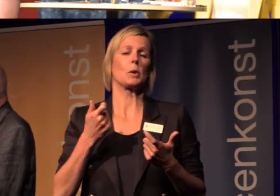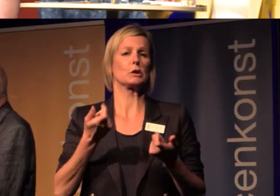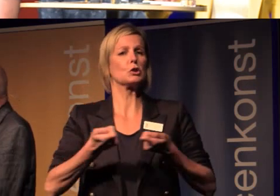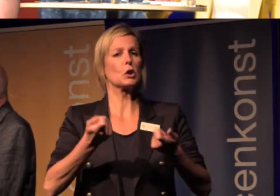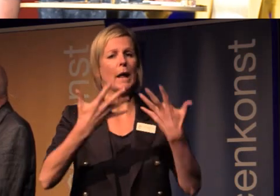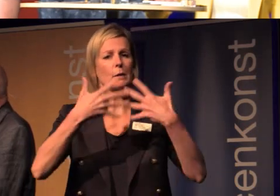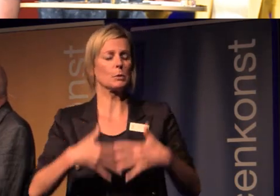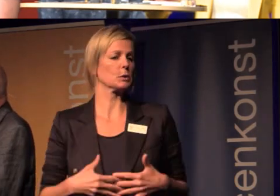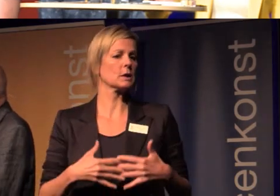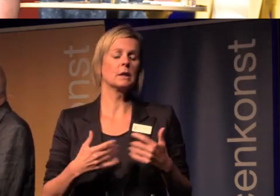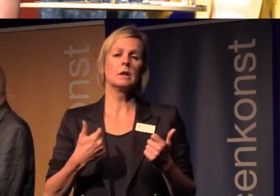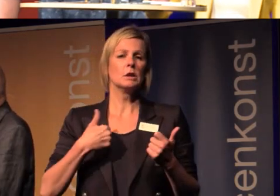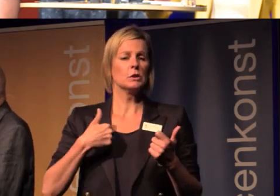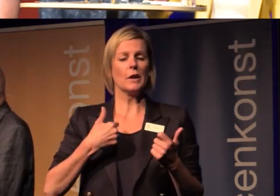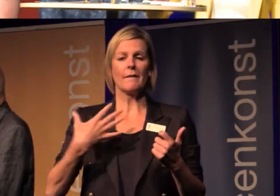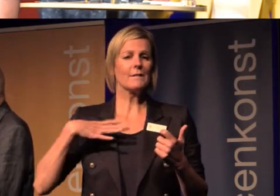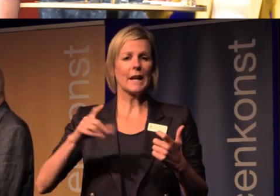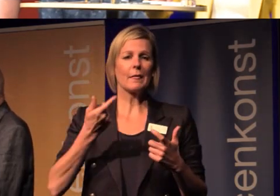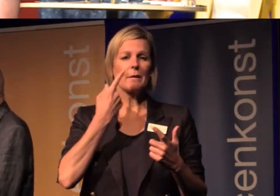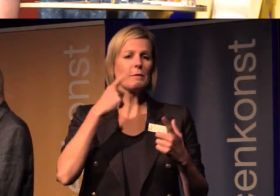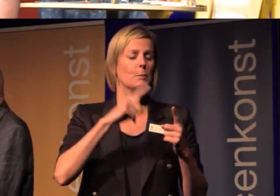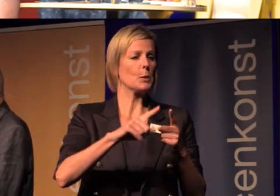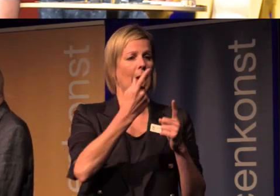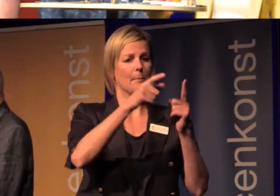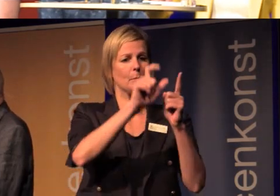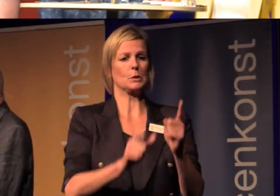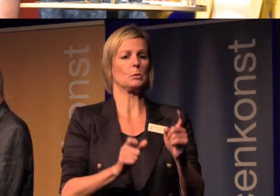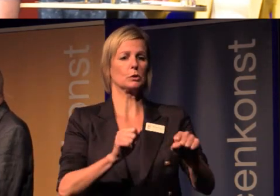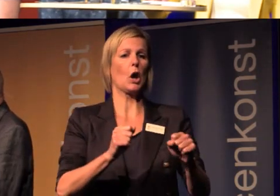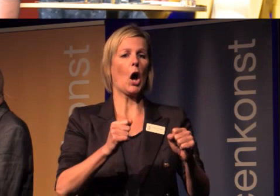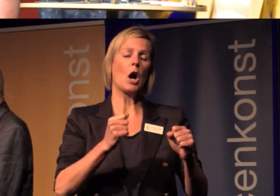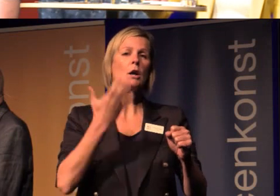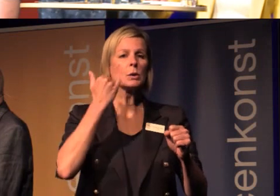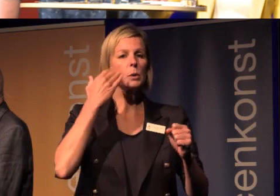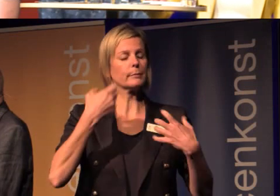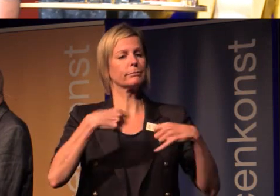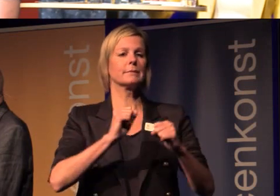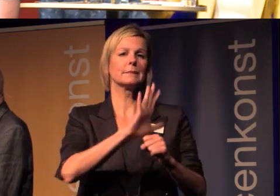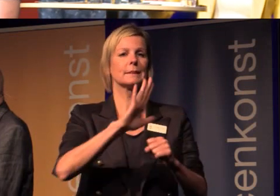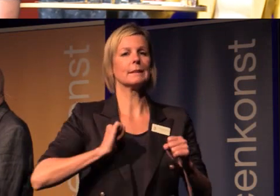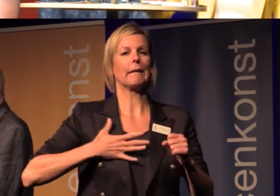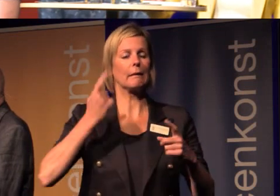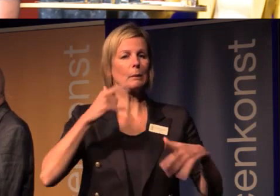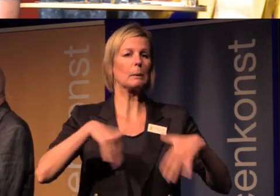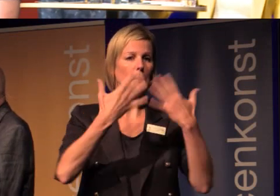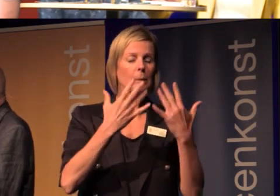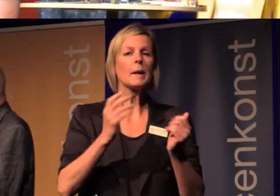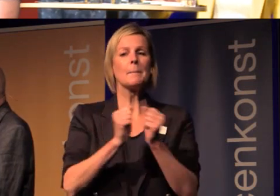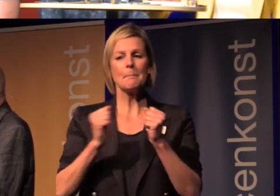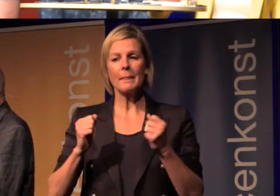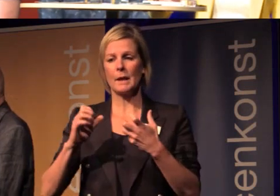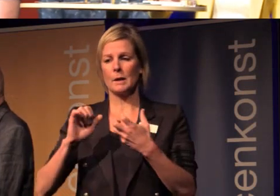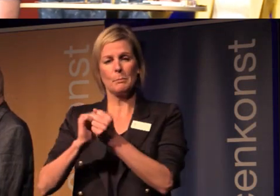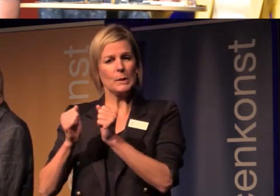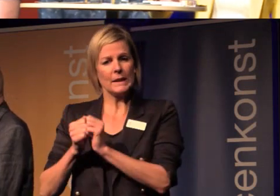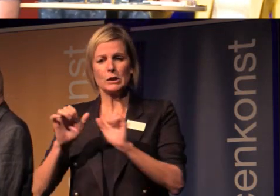Park ska ha stöd från staten. Jag vill inte förbjuda hans möjlighet att göra sin egen kultur. Men det är ju ett utmärkt exempel på där politiken inte